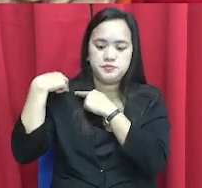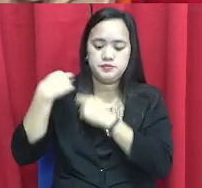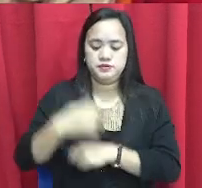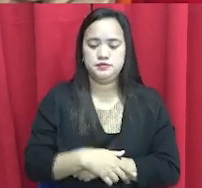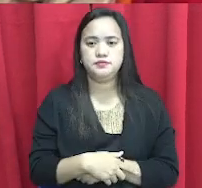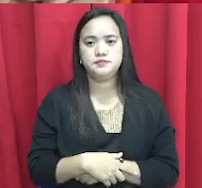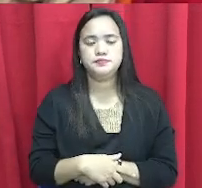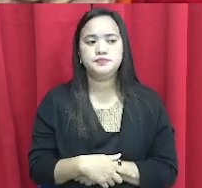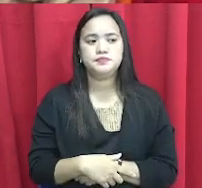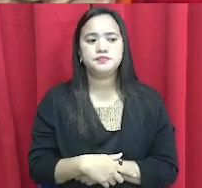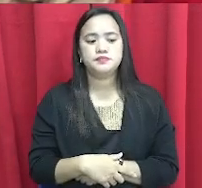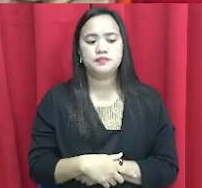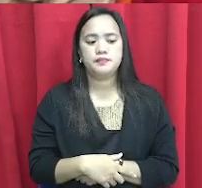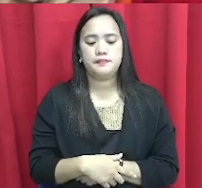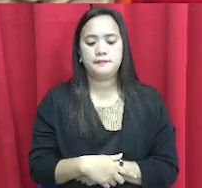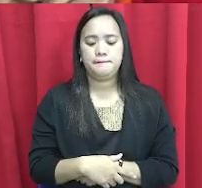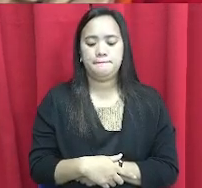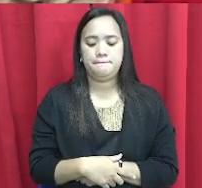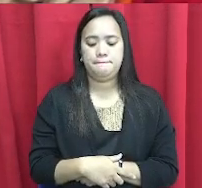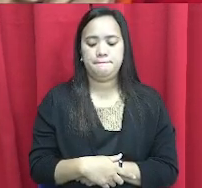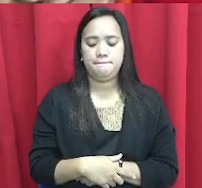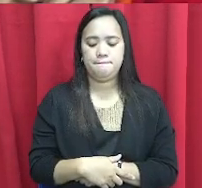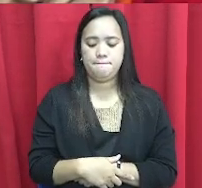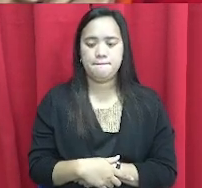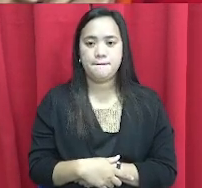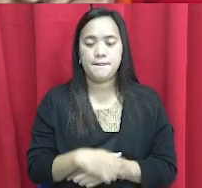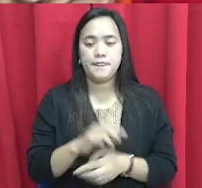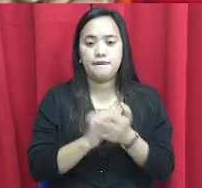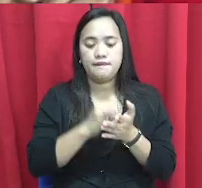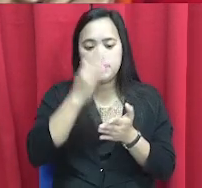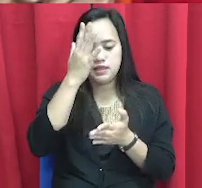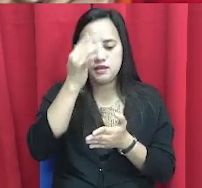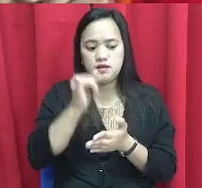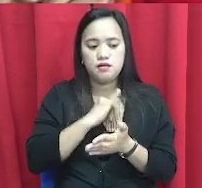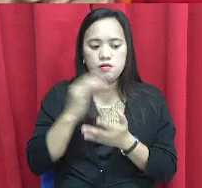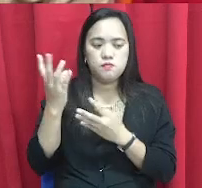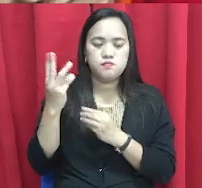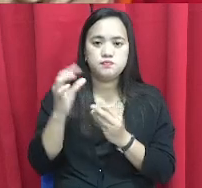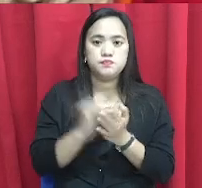pangunguna sa family mga kapatid Kaya sana po'y